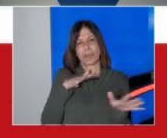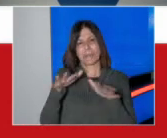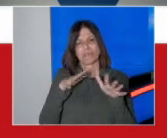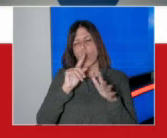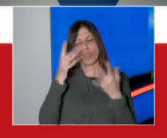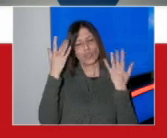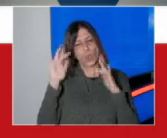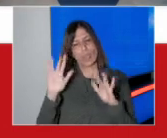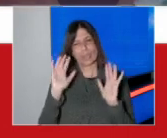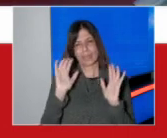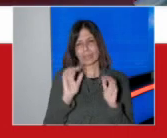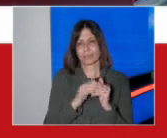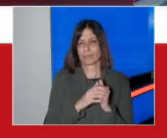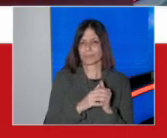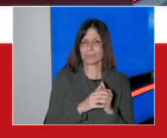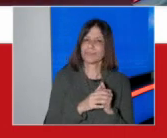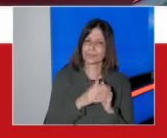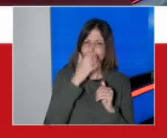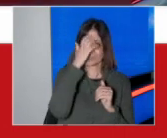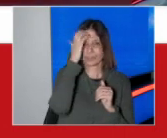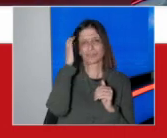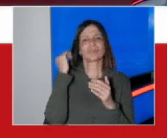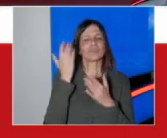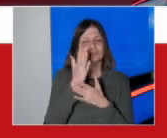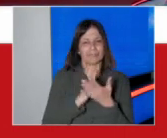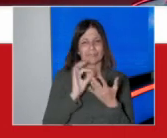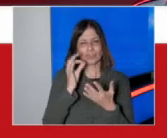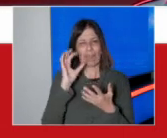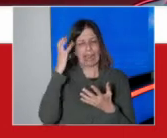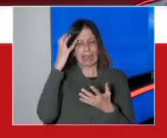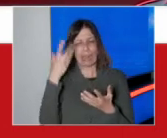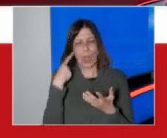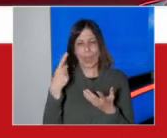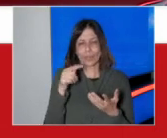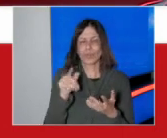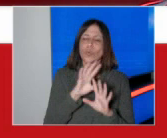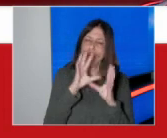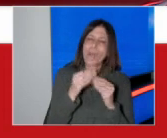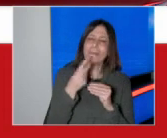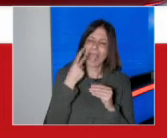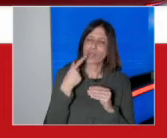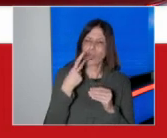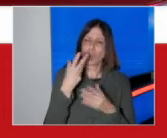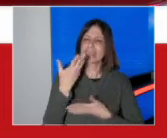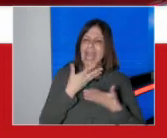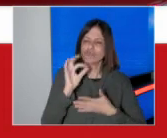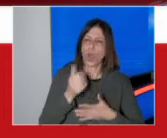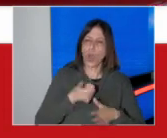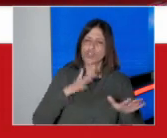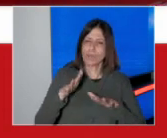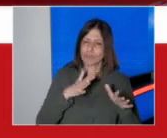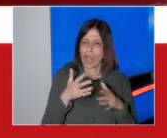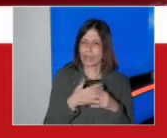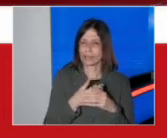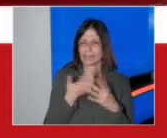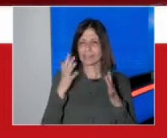לא דואגת לו. אז את הקטע עצמו של הזה לא ראינו פה, כולם ראו אותו וראינו את ההתייחסות של ראש הממשלה, בבקשה.